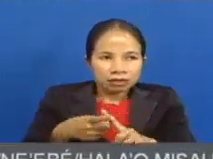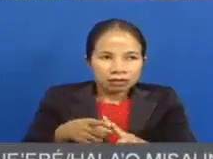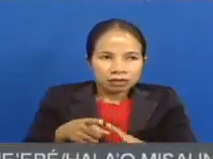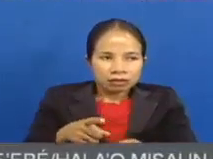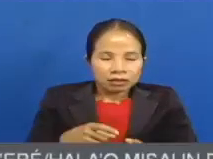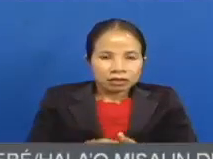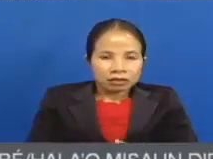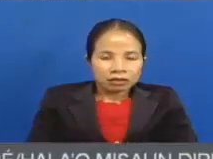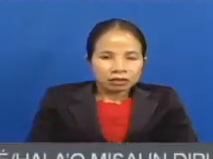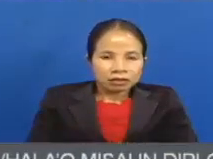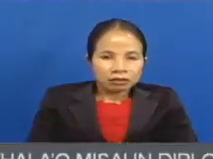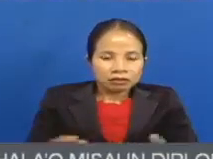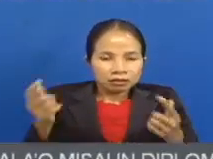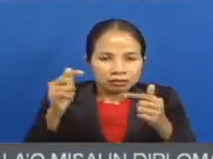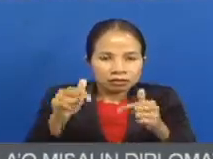au kolega tun mai